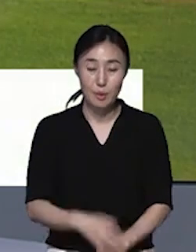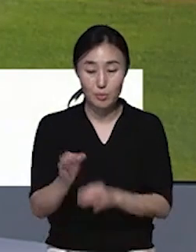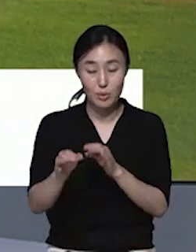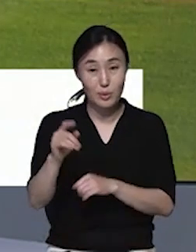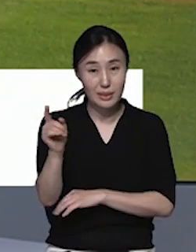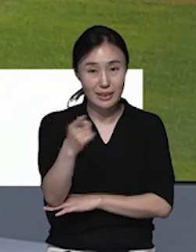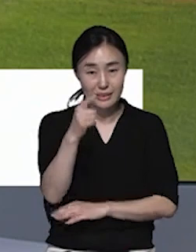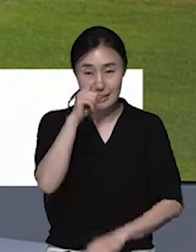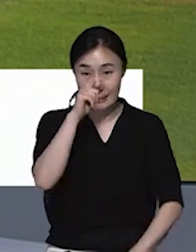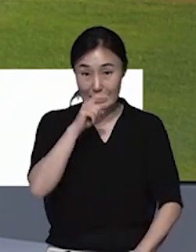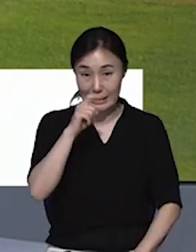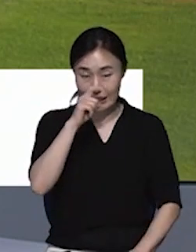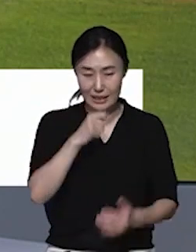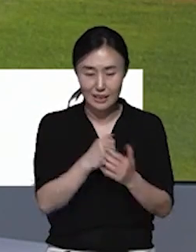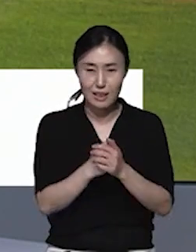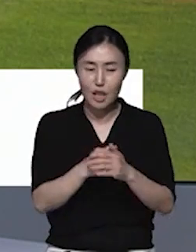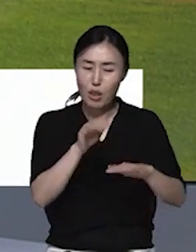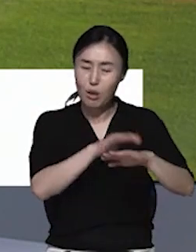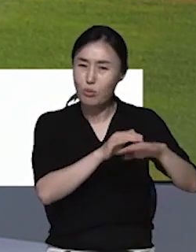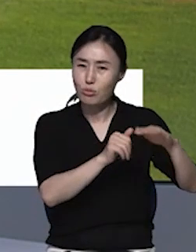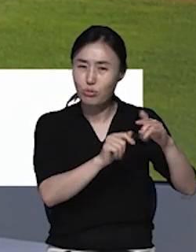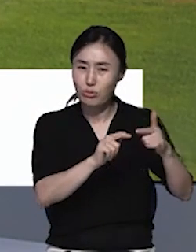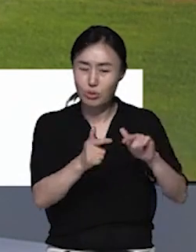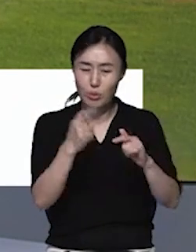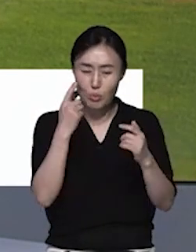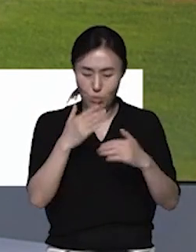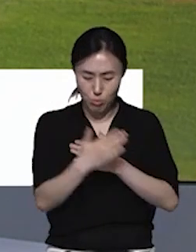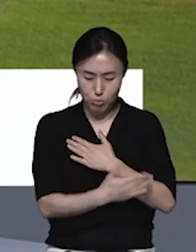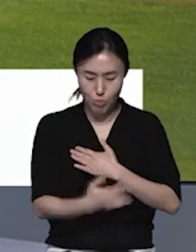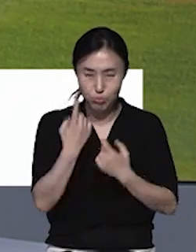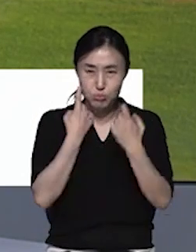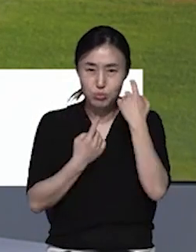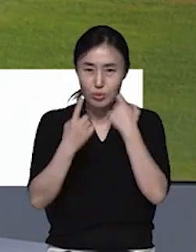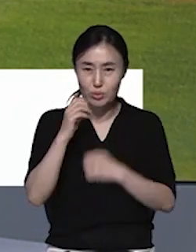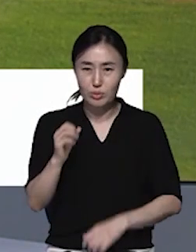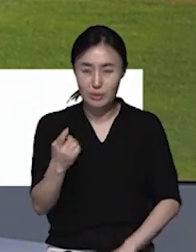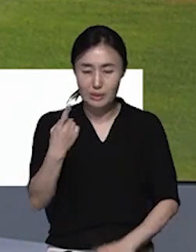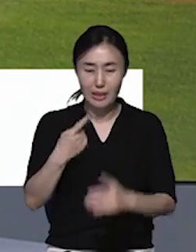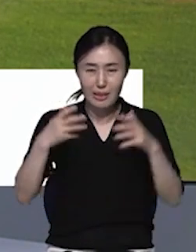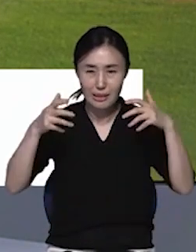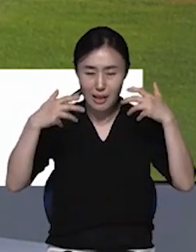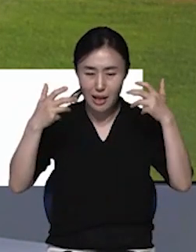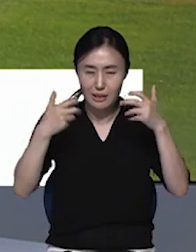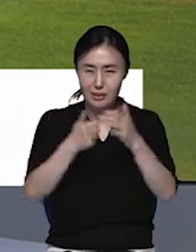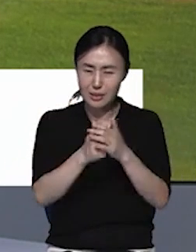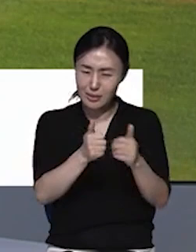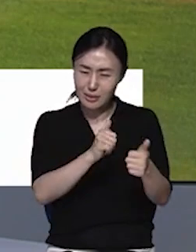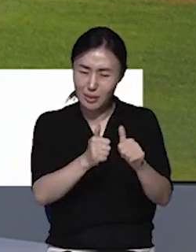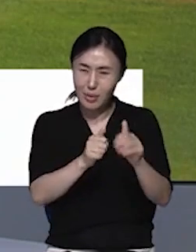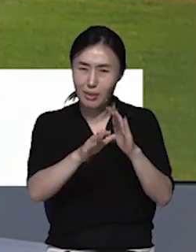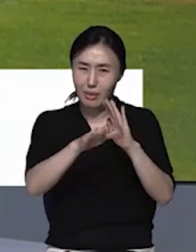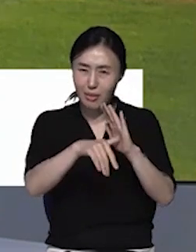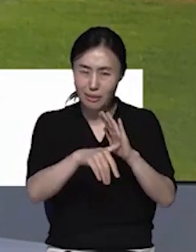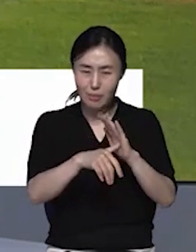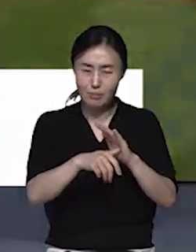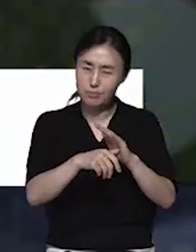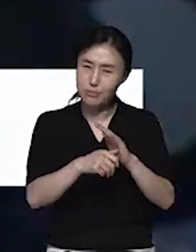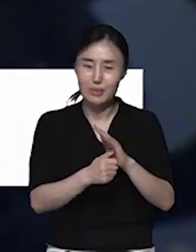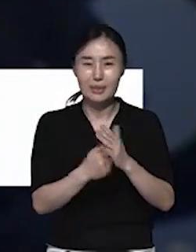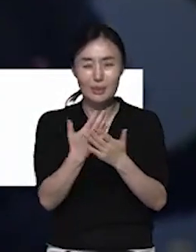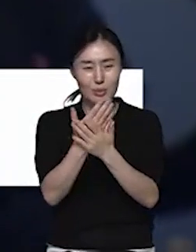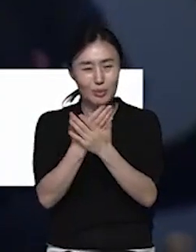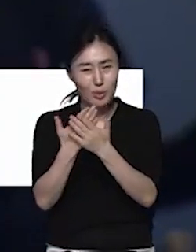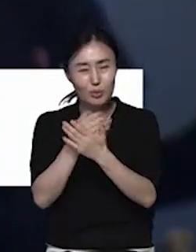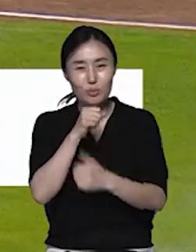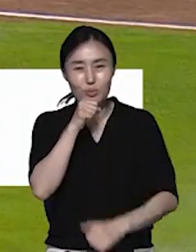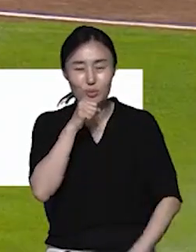프로야구 기아 타이거즈가 주전 선수들의 잇따른 부상 이탈로 가을 야구 진출 가능성이 불투명해지고 있습니다.